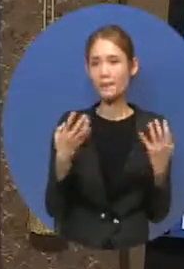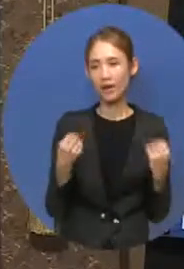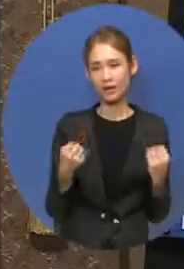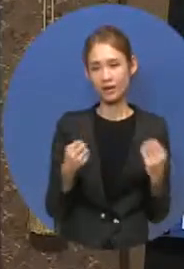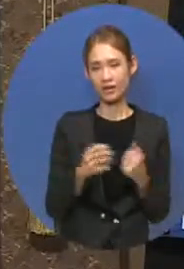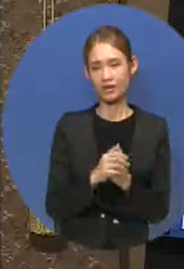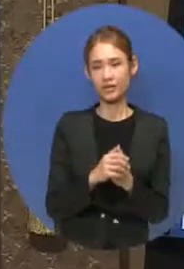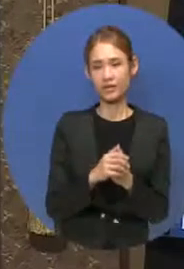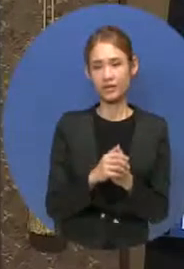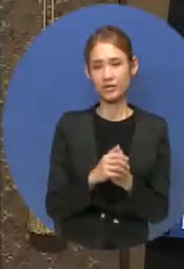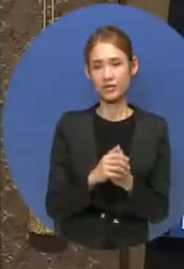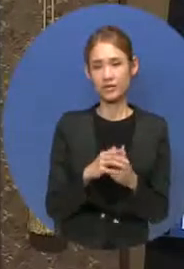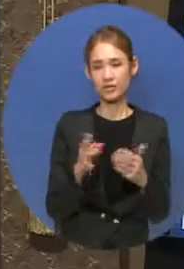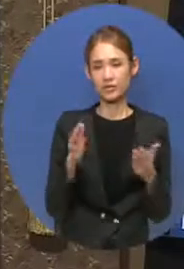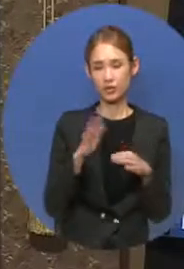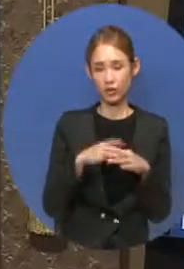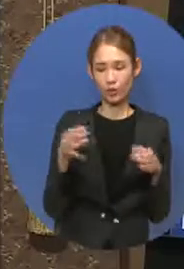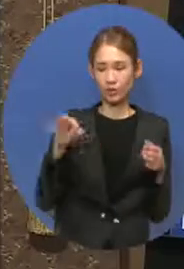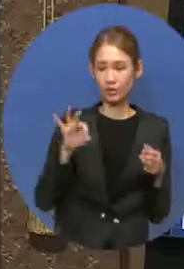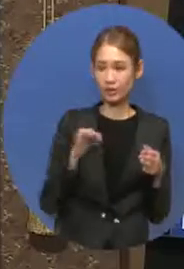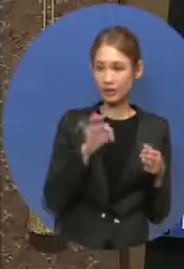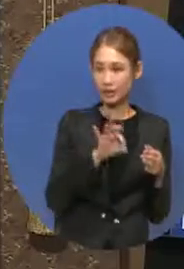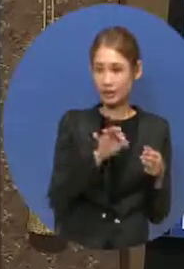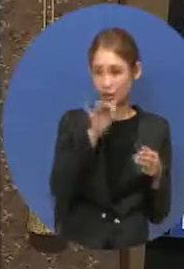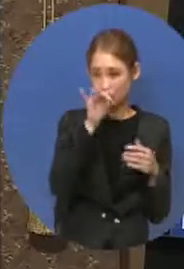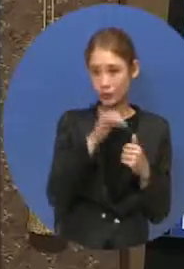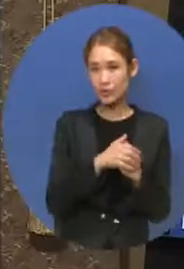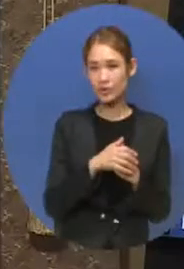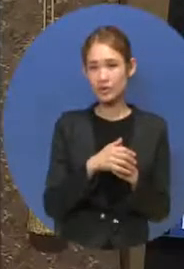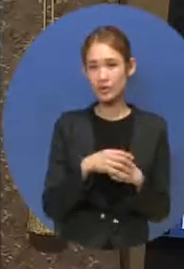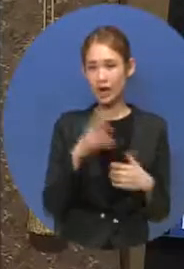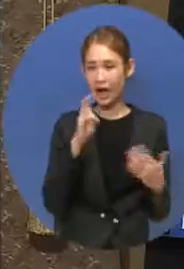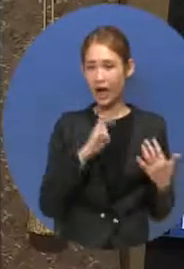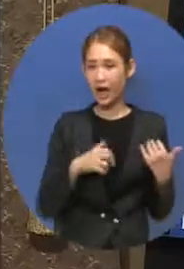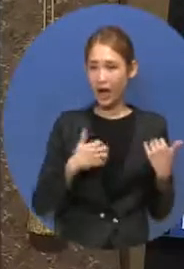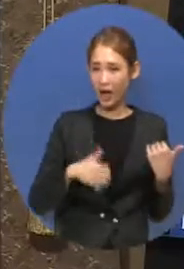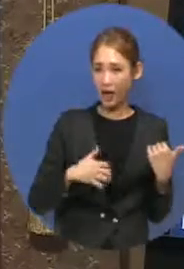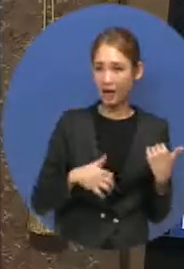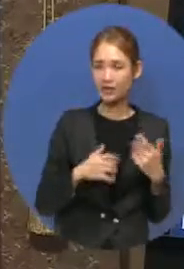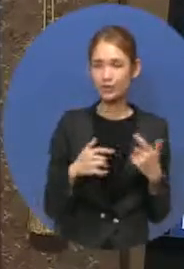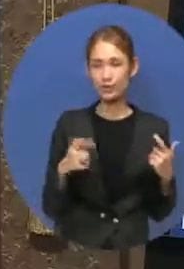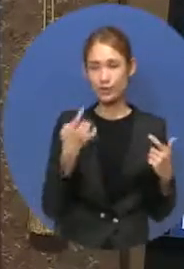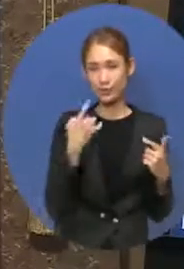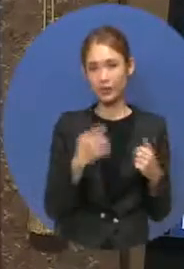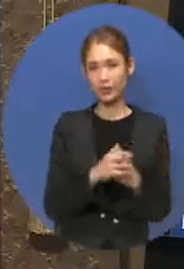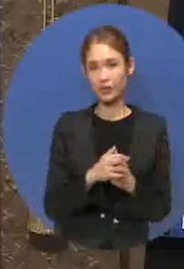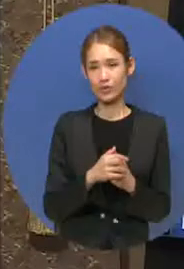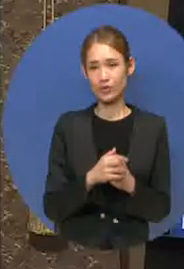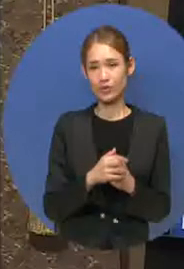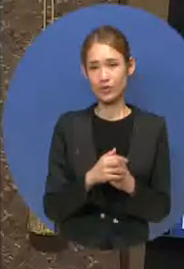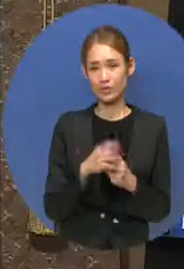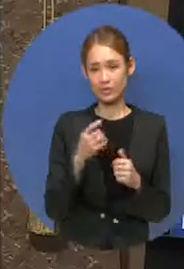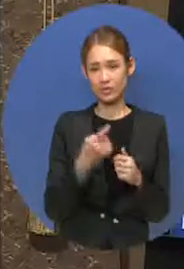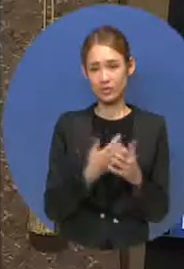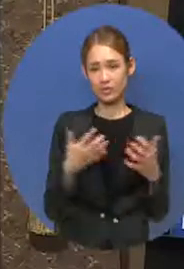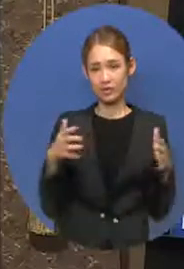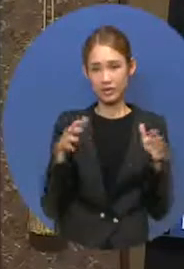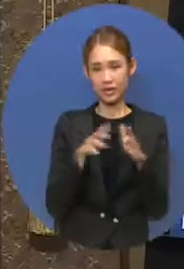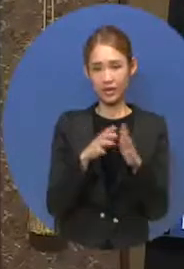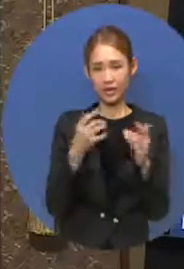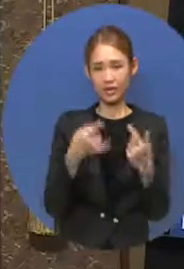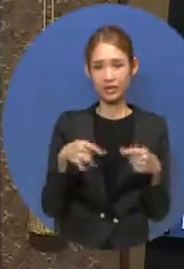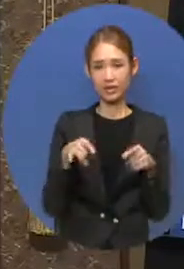있습니다. 예. 뭐 손뜨개질도 하시고 뭐 여러 가지 뭐 악기도 배우시거든요. 그 모임에 저발달 장애인이